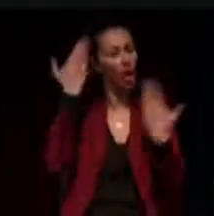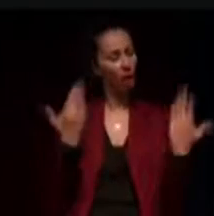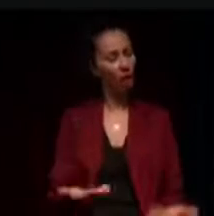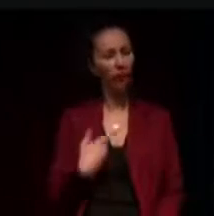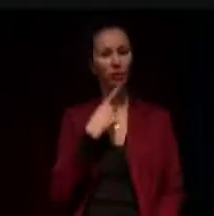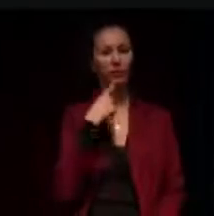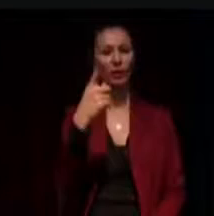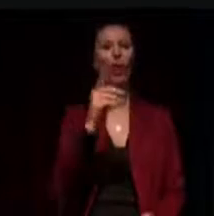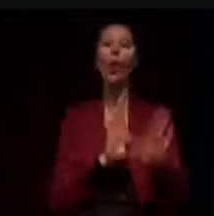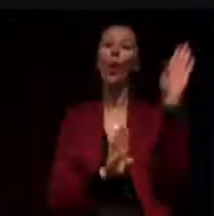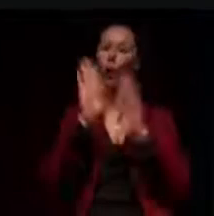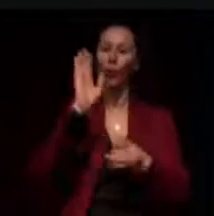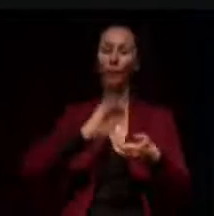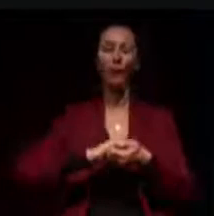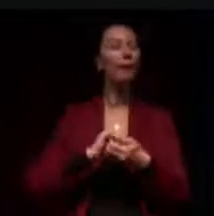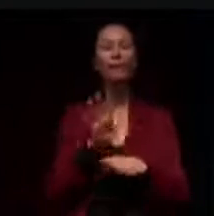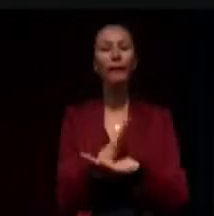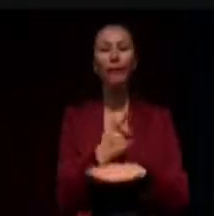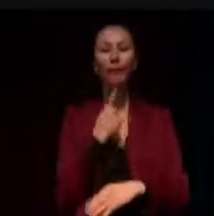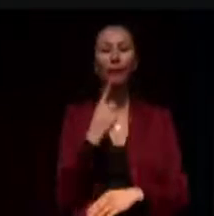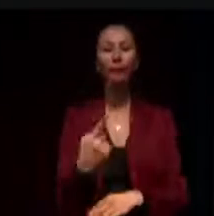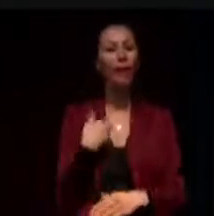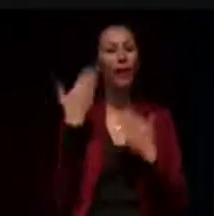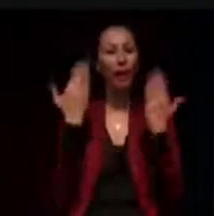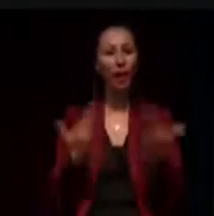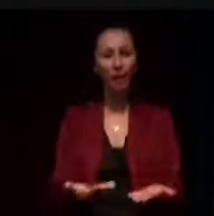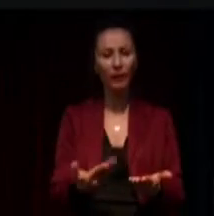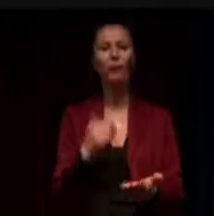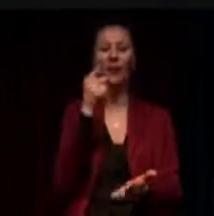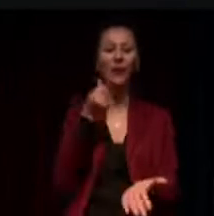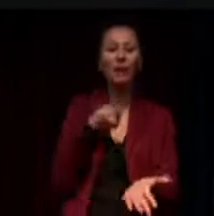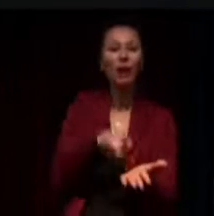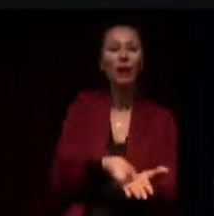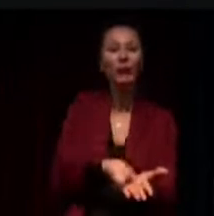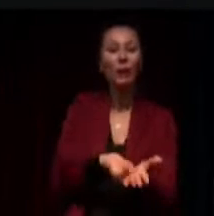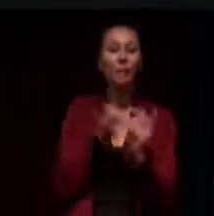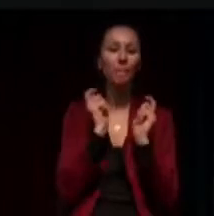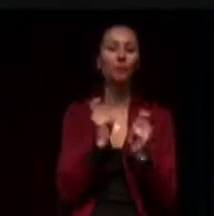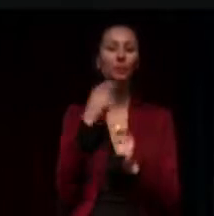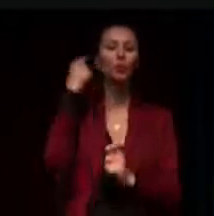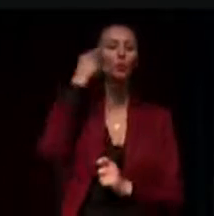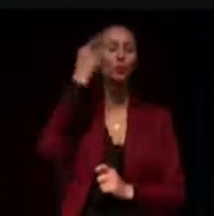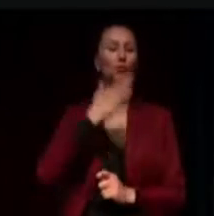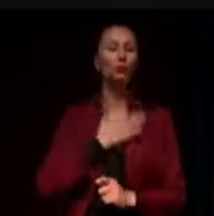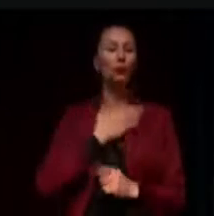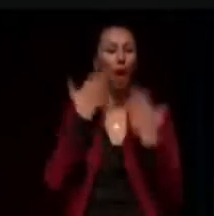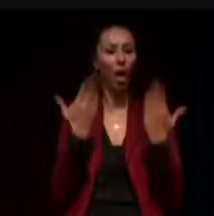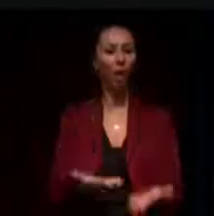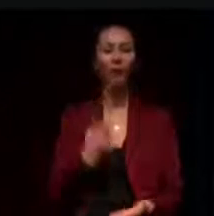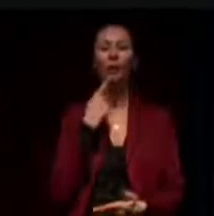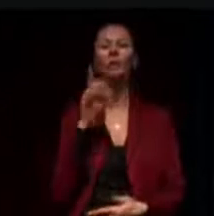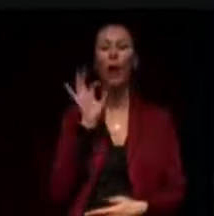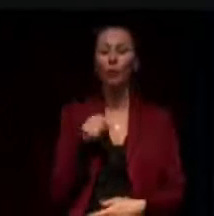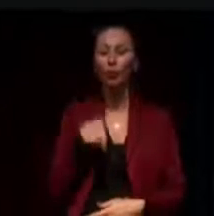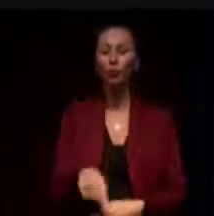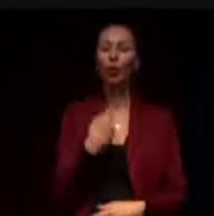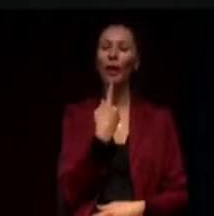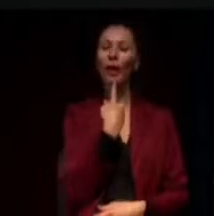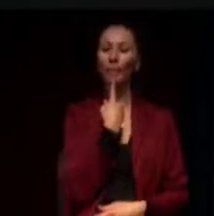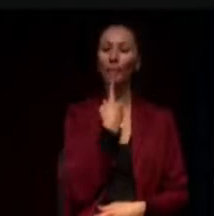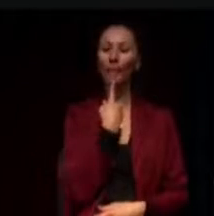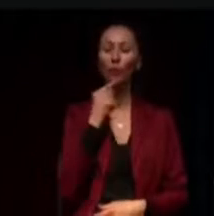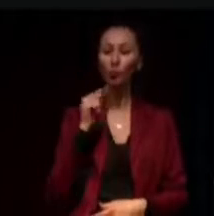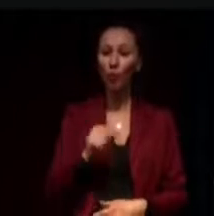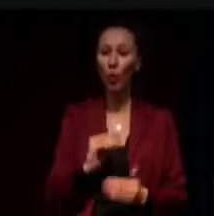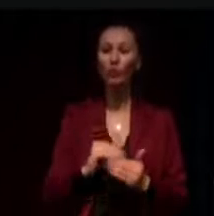dedik. Oy birliğiyle geçirdik. Neden evet dedik? Çünkü bir yatırım yapılacağını düşünerek evet dedik. Ama şundan emin olabilirsiniz